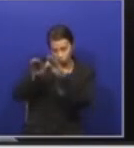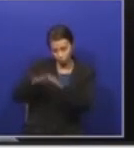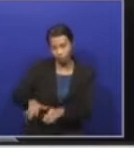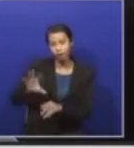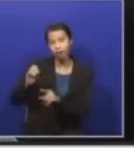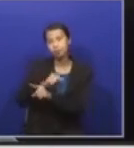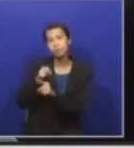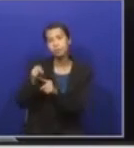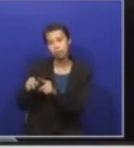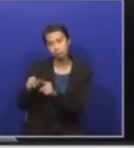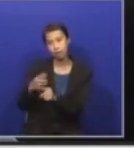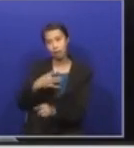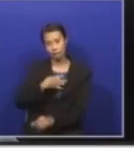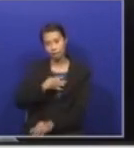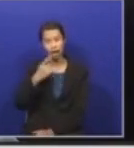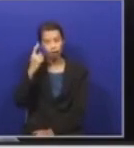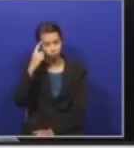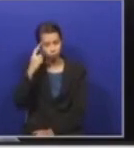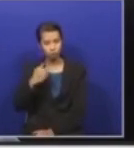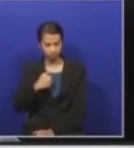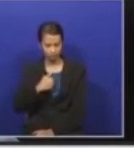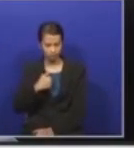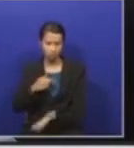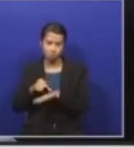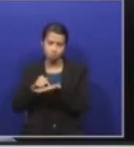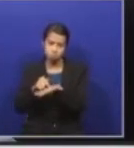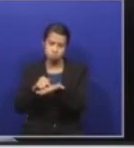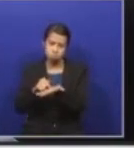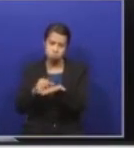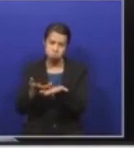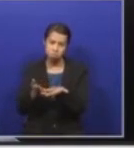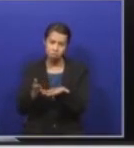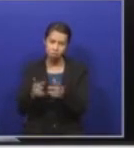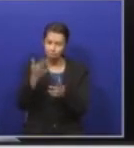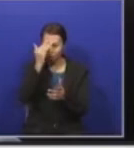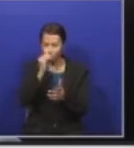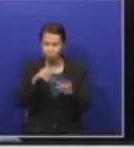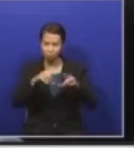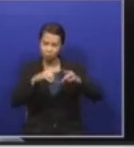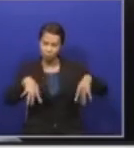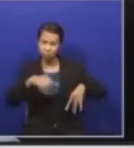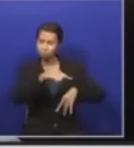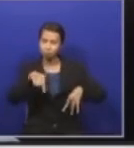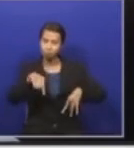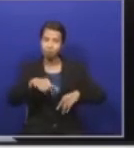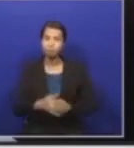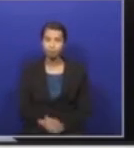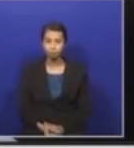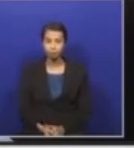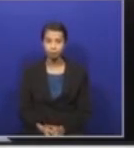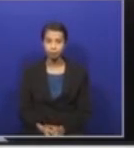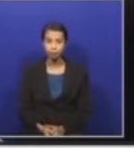องดูซิว่าคำแปรยติของผมจะตกหรือไม่เพราะว่ามันดูจะขัดกับหลักการซึ่งเราได้อนุมัติไปในวาระหนึ่งน